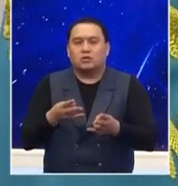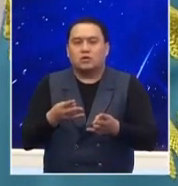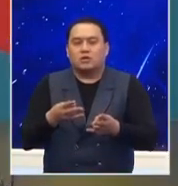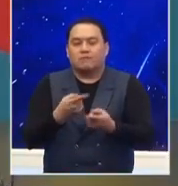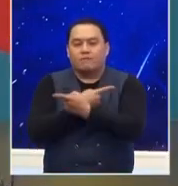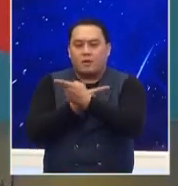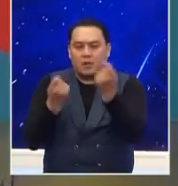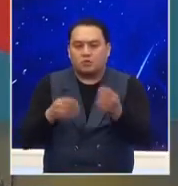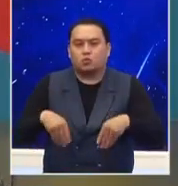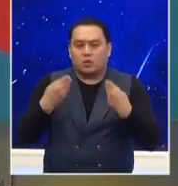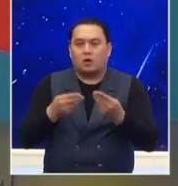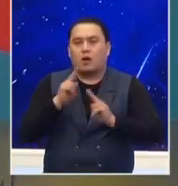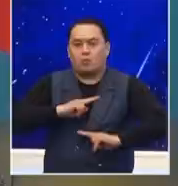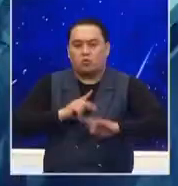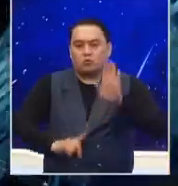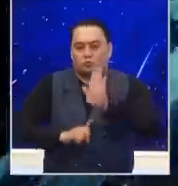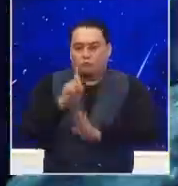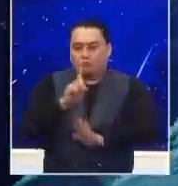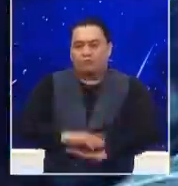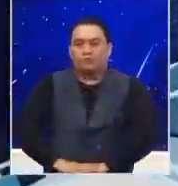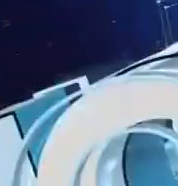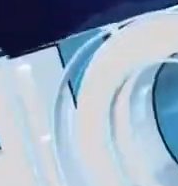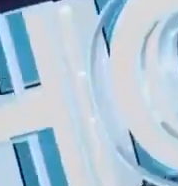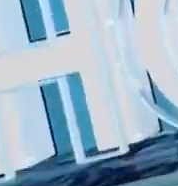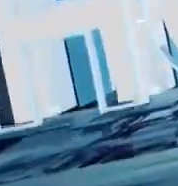дадим. Давай начнем работать.